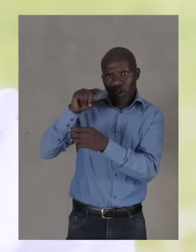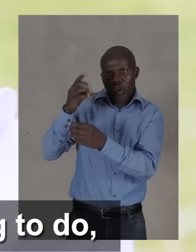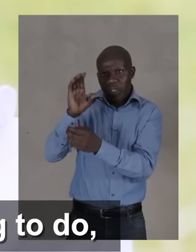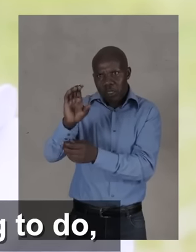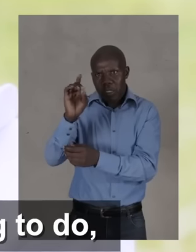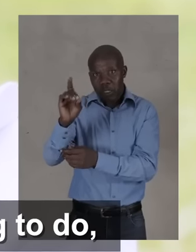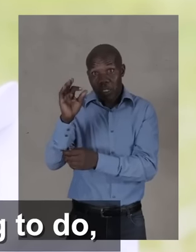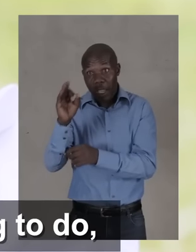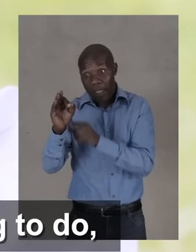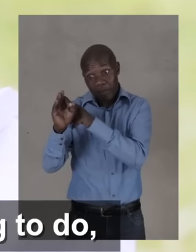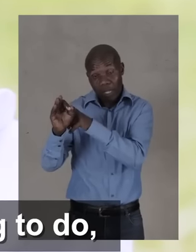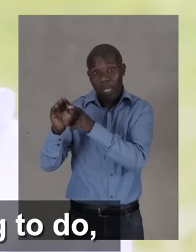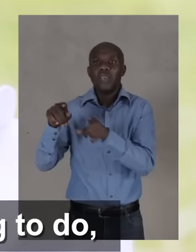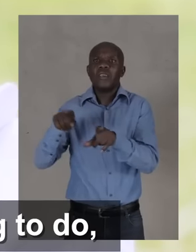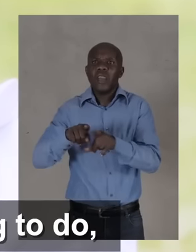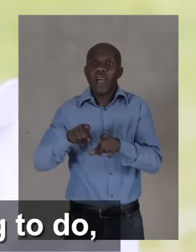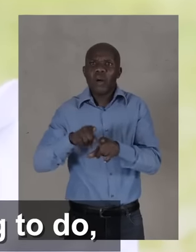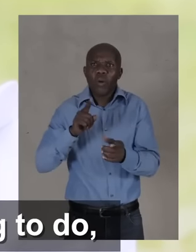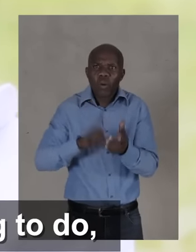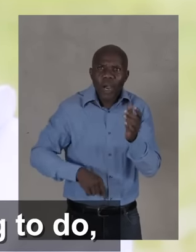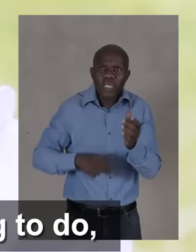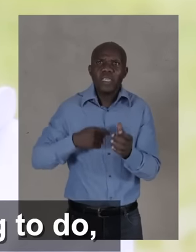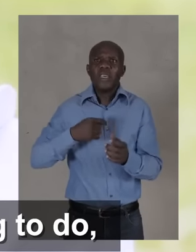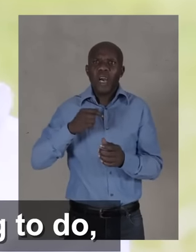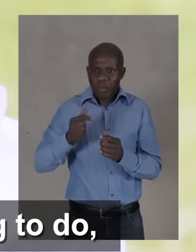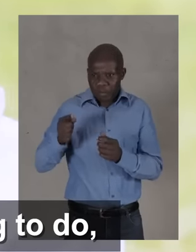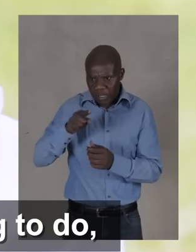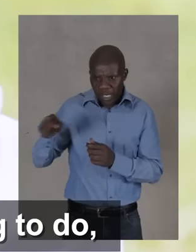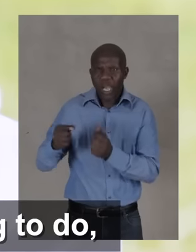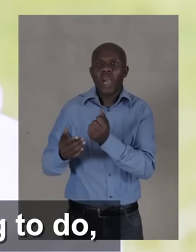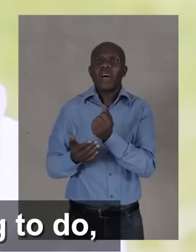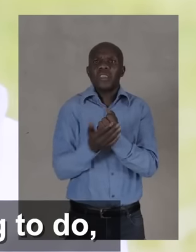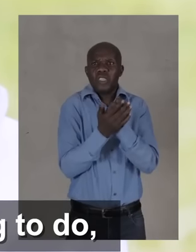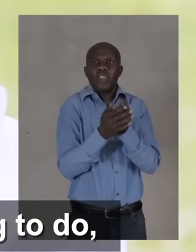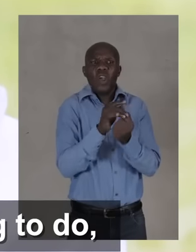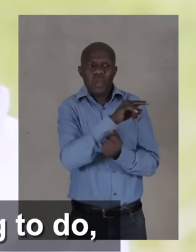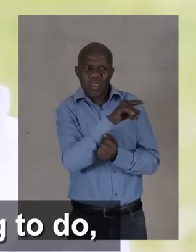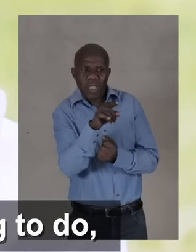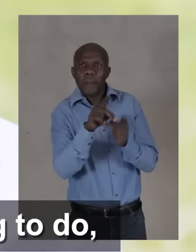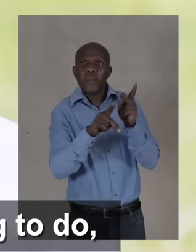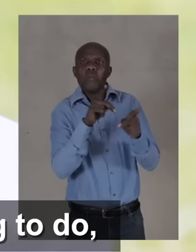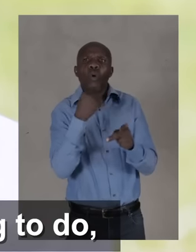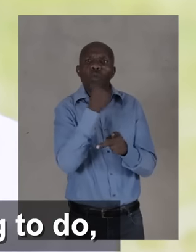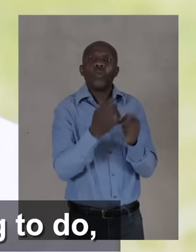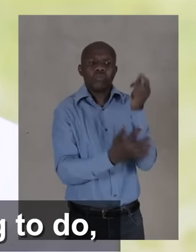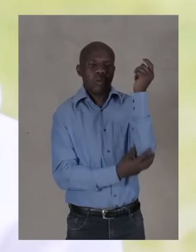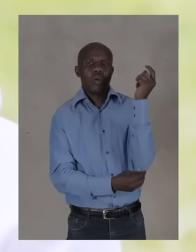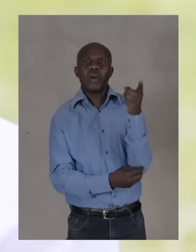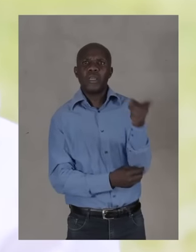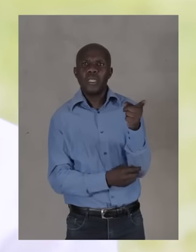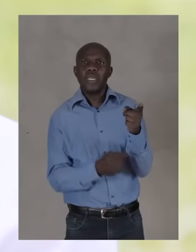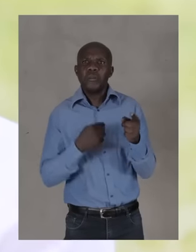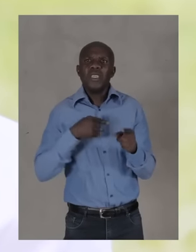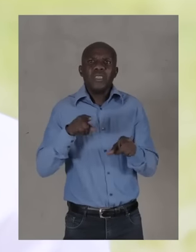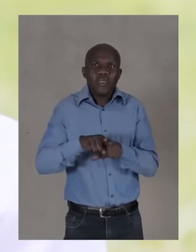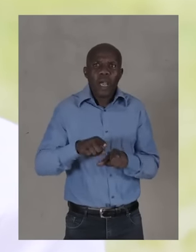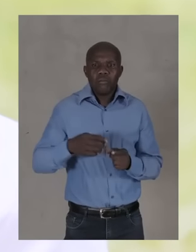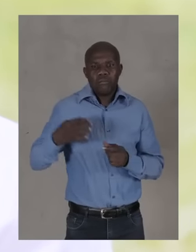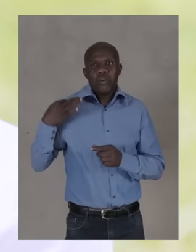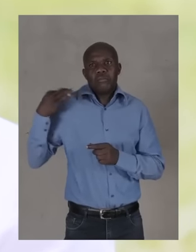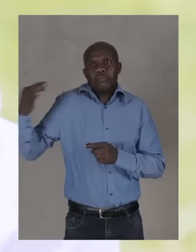CDF mumende yatupa mala kuti abantu bakheddepo babula chakuchita babacha kuchita so ndakabwera